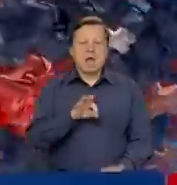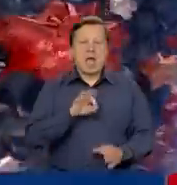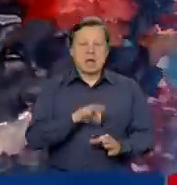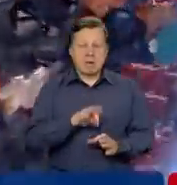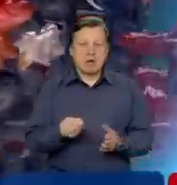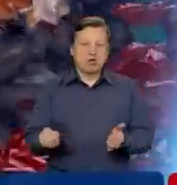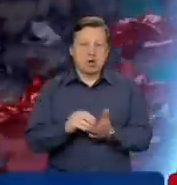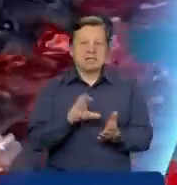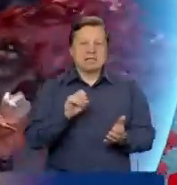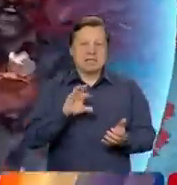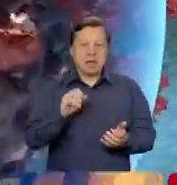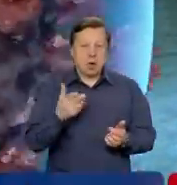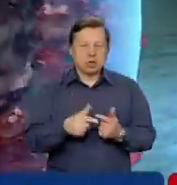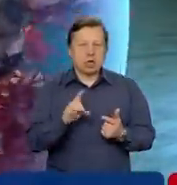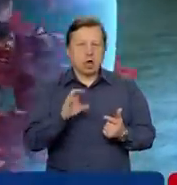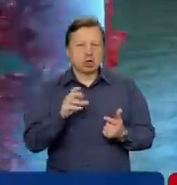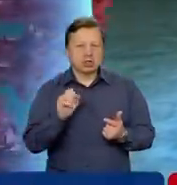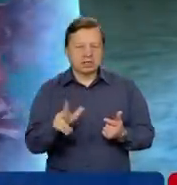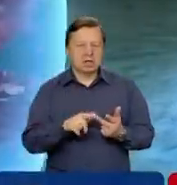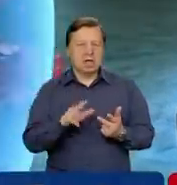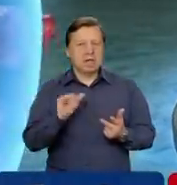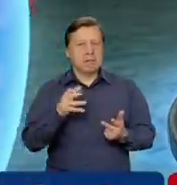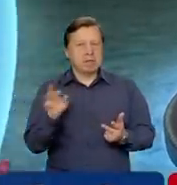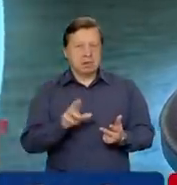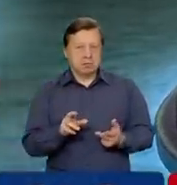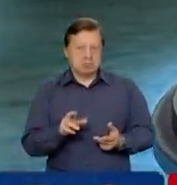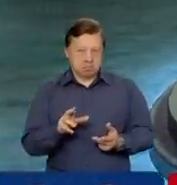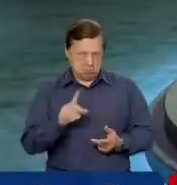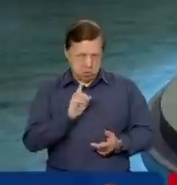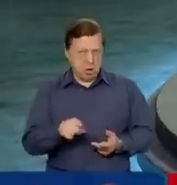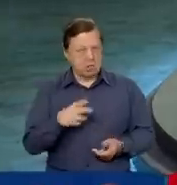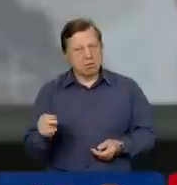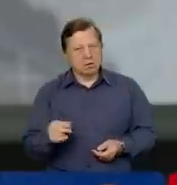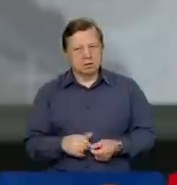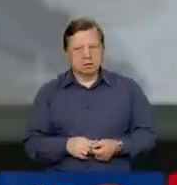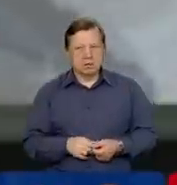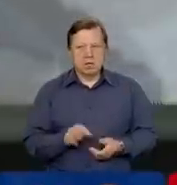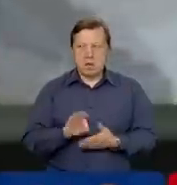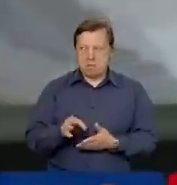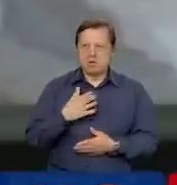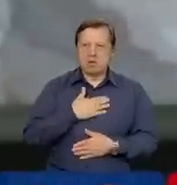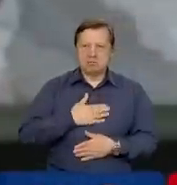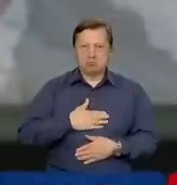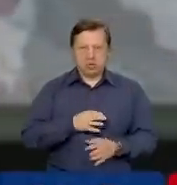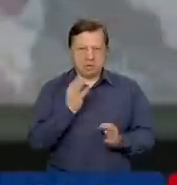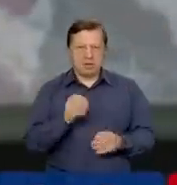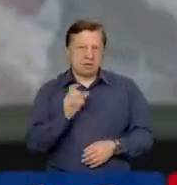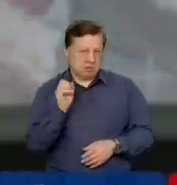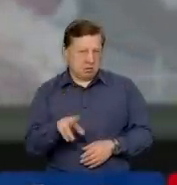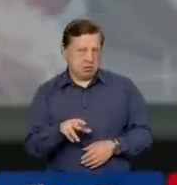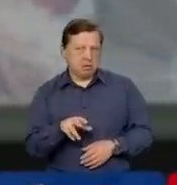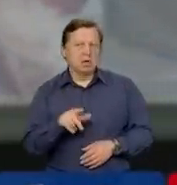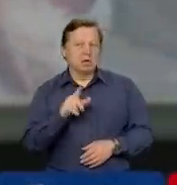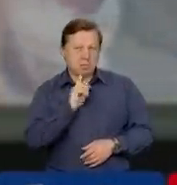takimi jak cynamon, goździki, imbir jest wskazane, czy nie? Na pewno przyjemne. Pani Mario, no jest skazane wyłącznie